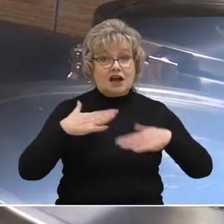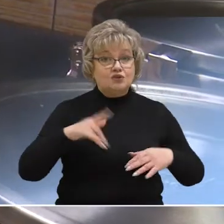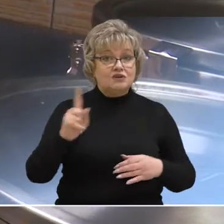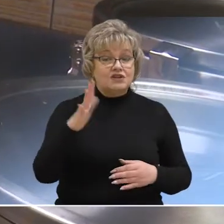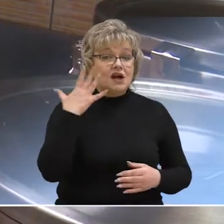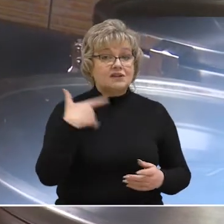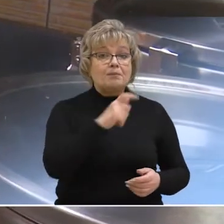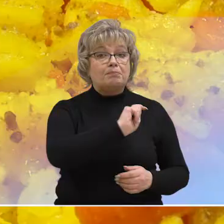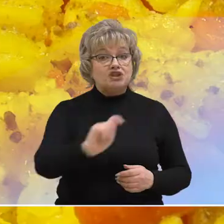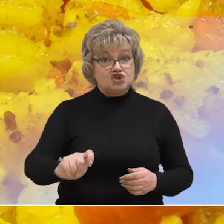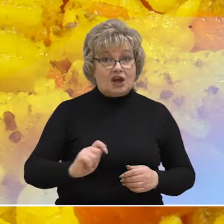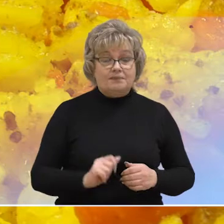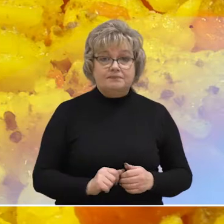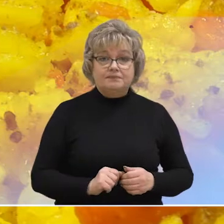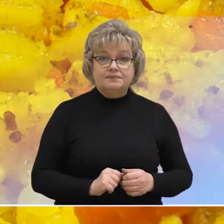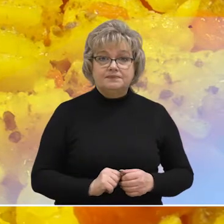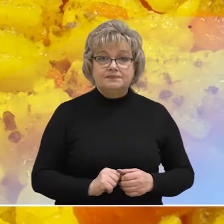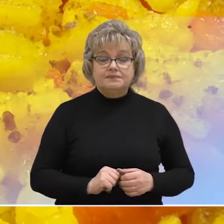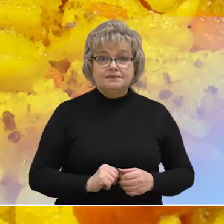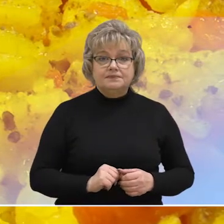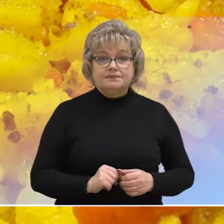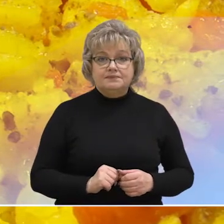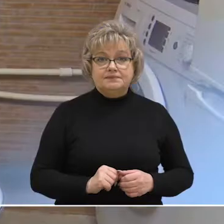всегда, когда мы приезжаем.